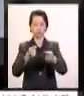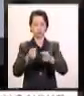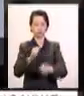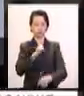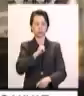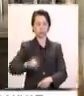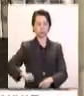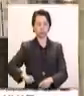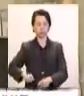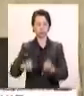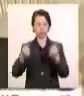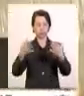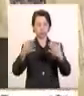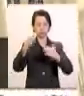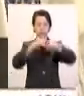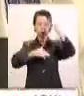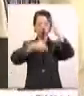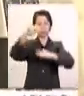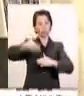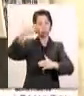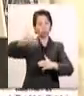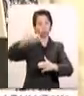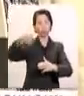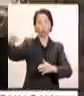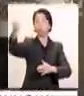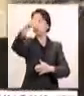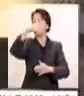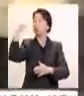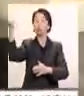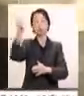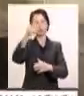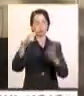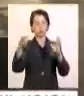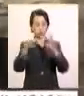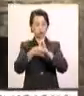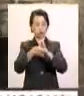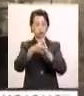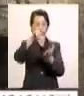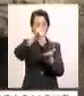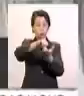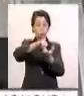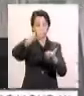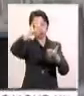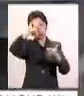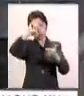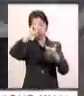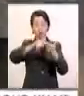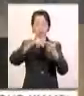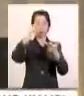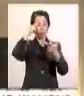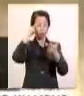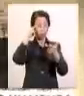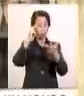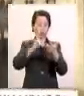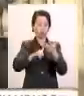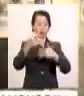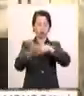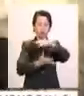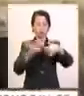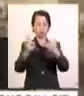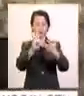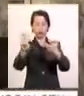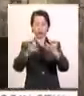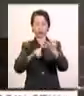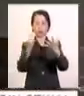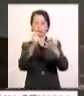Timur. Kebanyakan bangunan bersejarah di Samarkand merupakan gabungan Iran, India, Mongolia serta campuran Barat